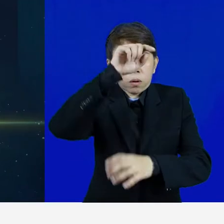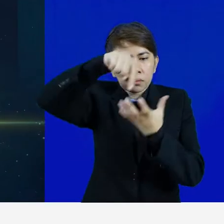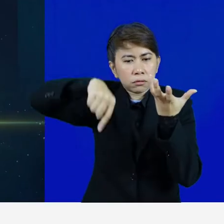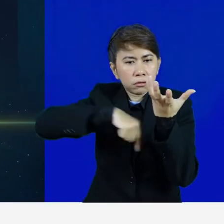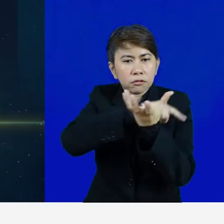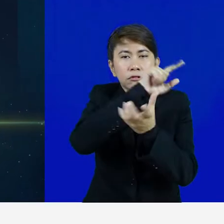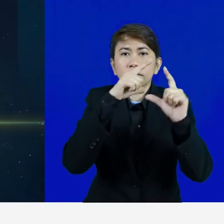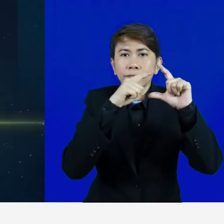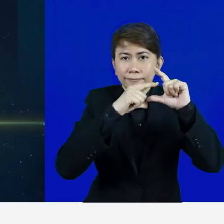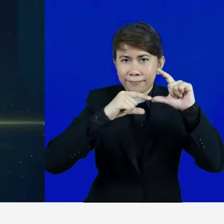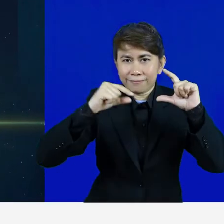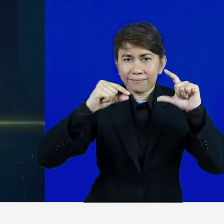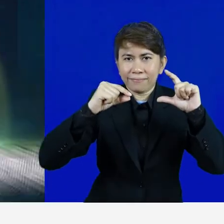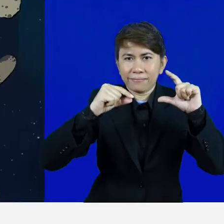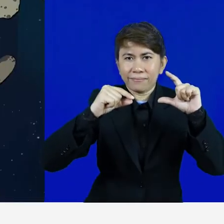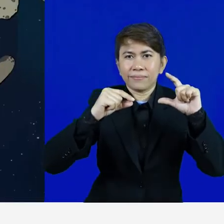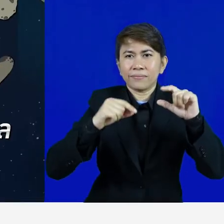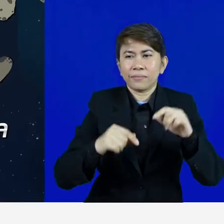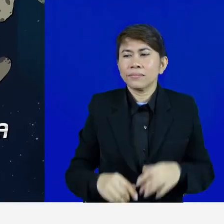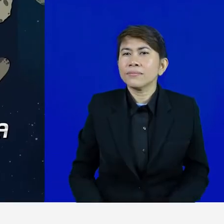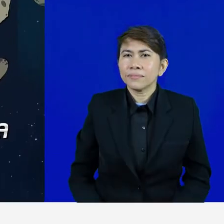ห้องกาแล็กซี่กับพี่ไทยคม